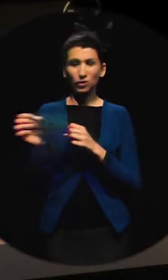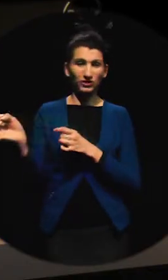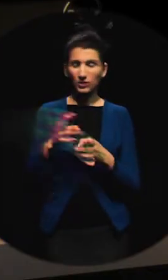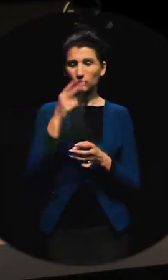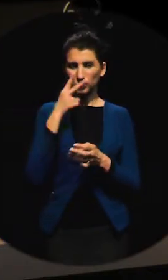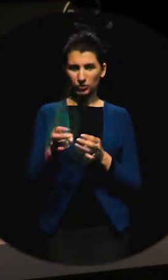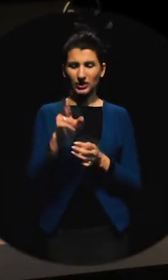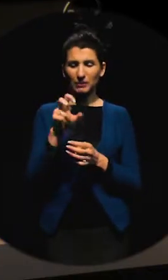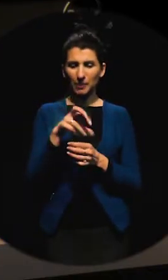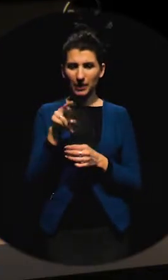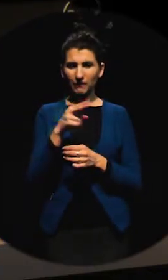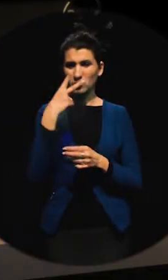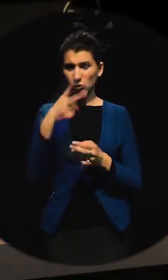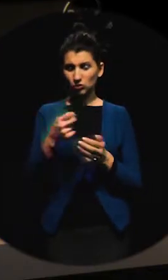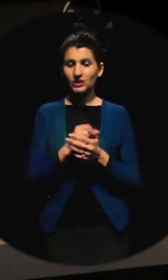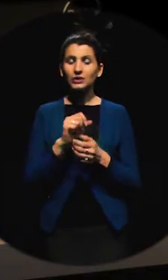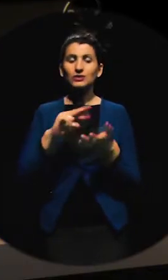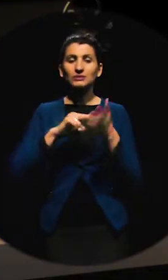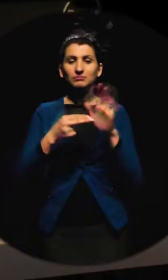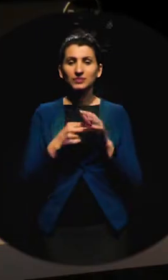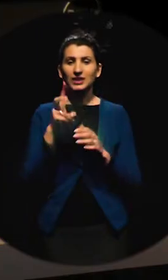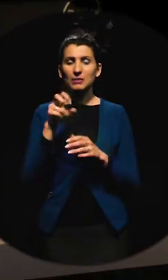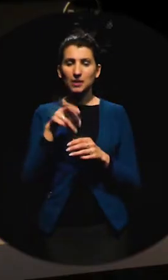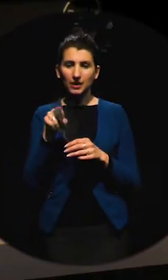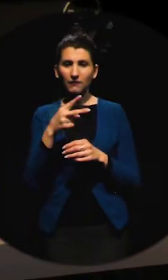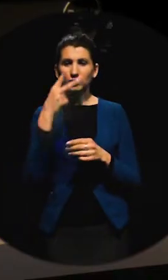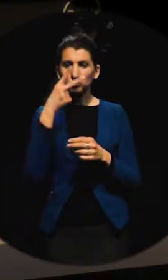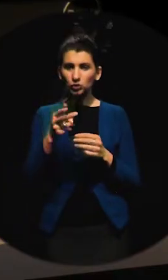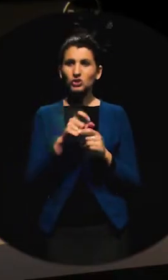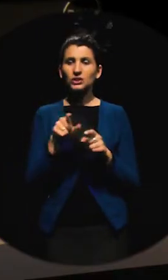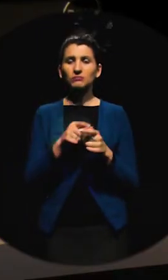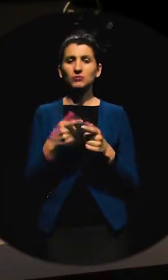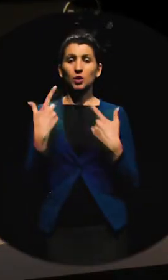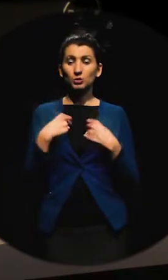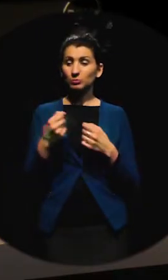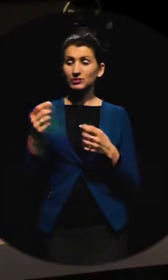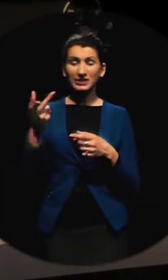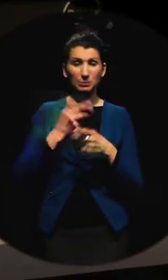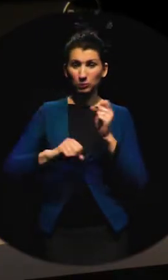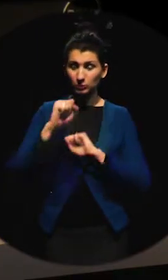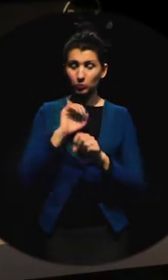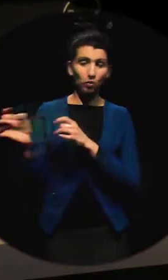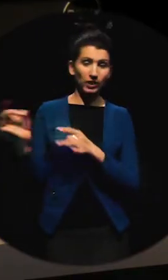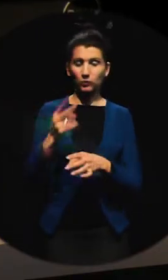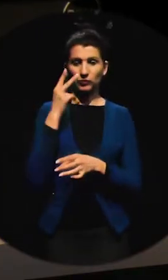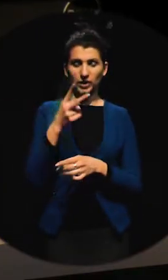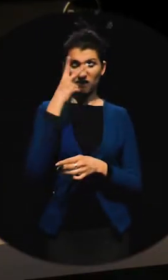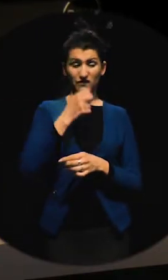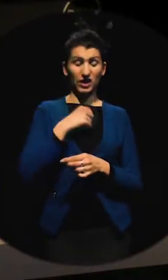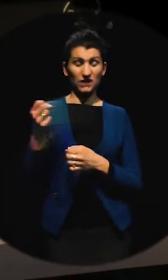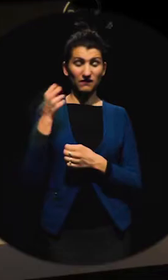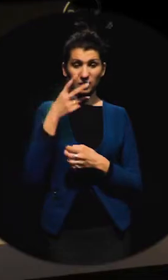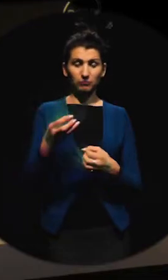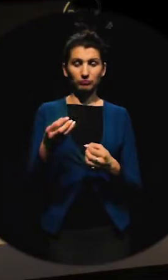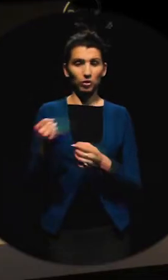Ewelina, pewna strategia hiperwidoczności, czyli pewnej nadwidoczności osób z niepełnosprawnością, działa